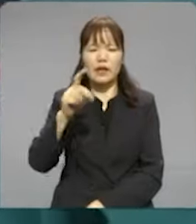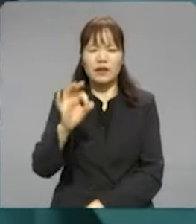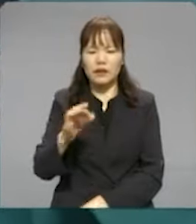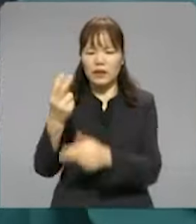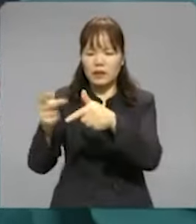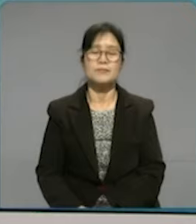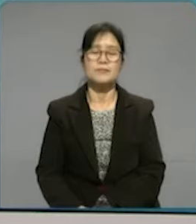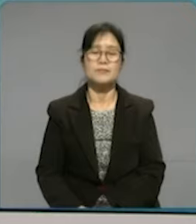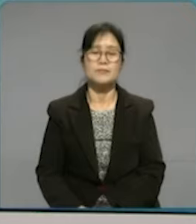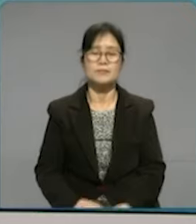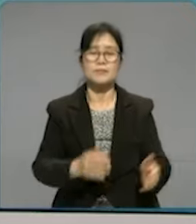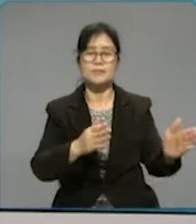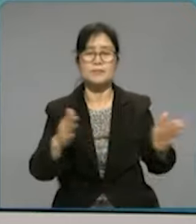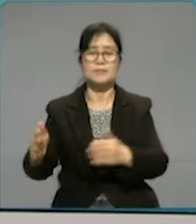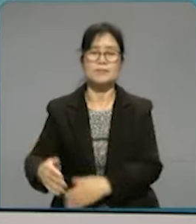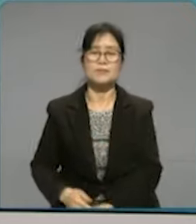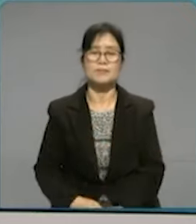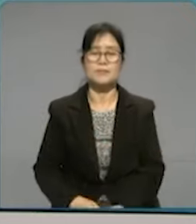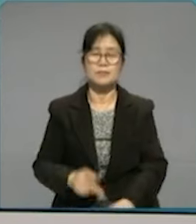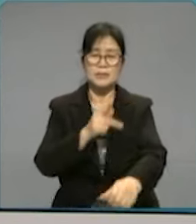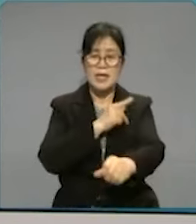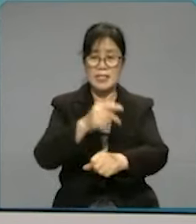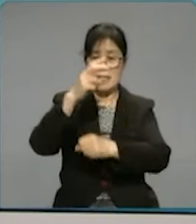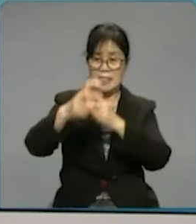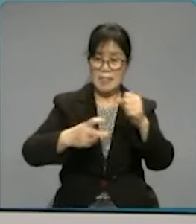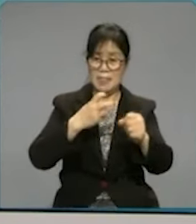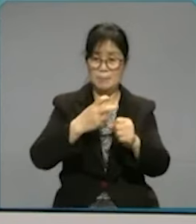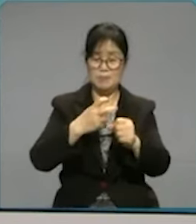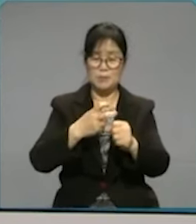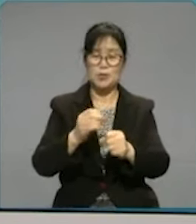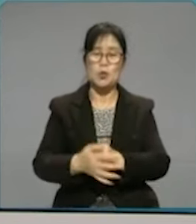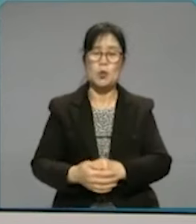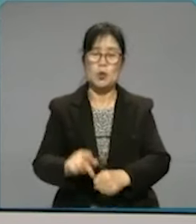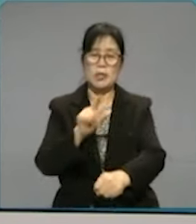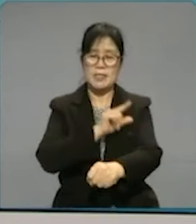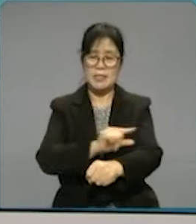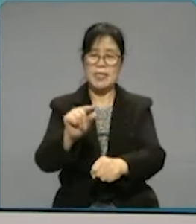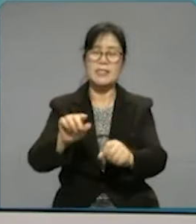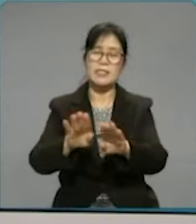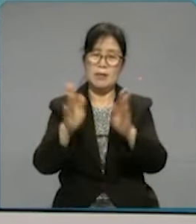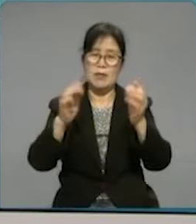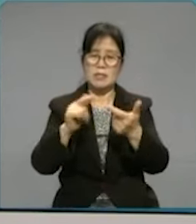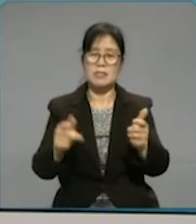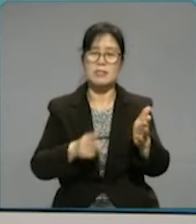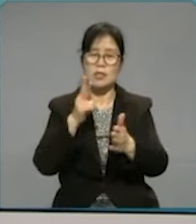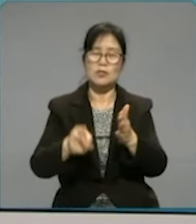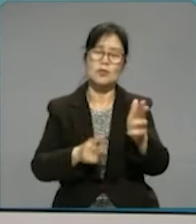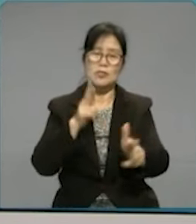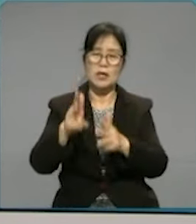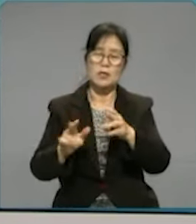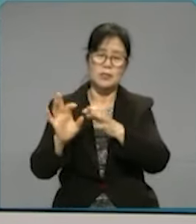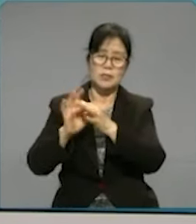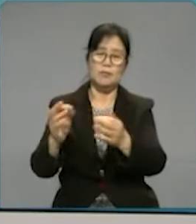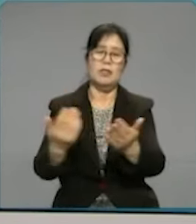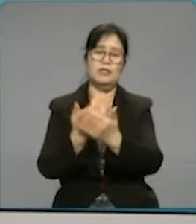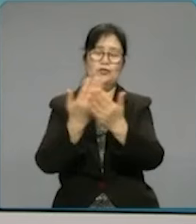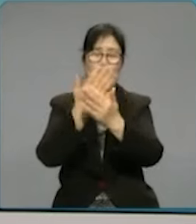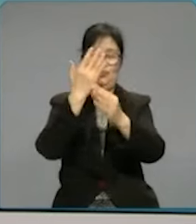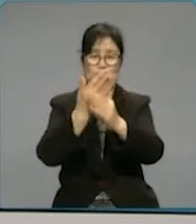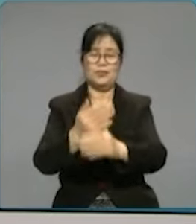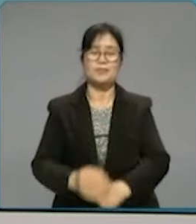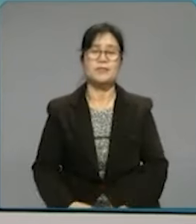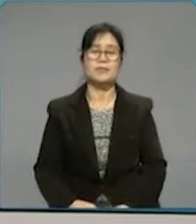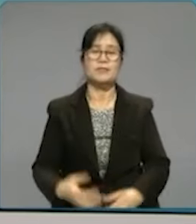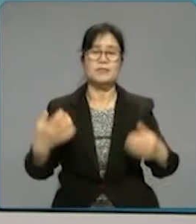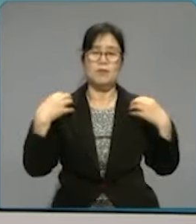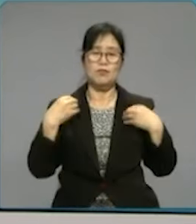숭의로 연결됩니다. KTX 20주년과 GTX 시대 개막 등 국내 철도 산업이 계속해서 발전하고 있는데요.